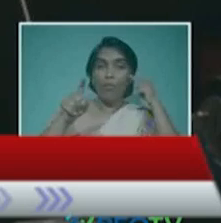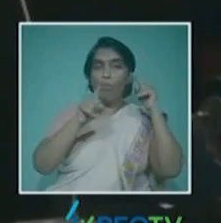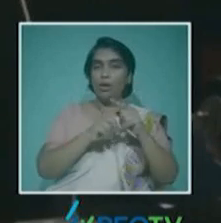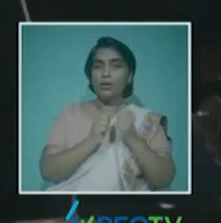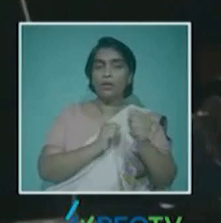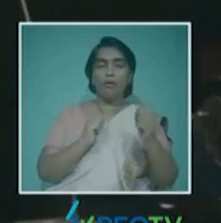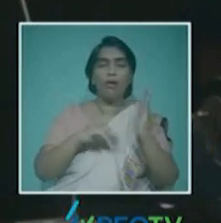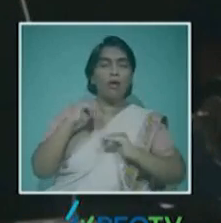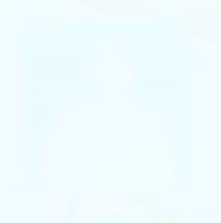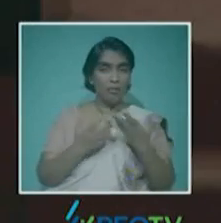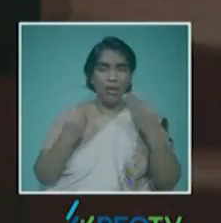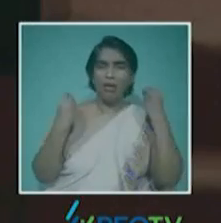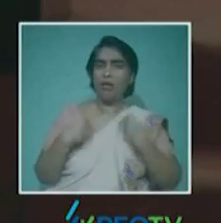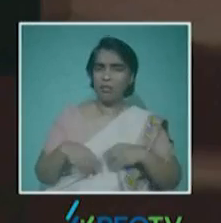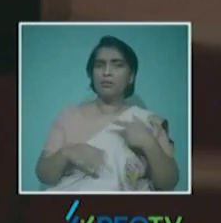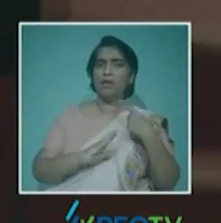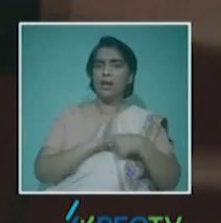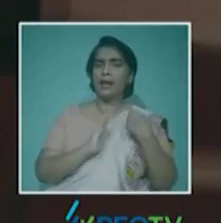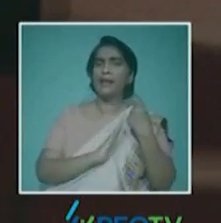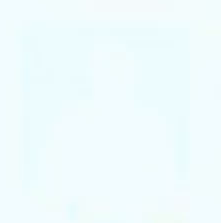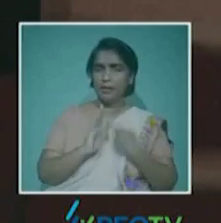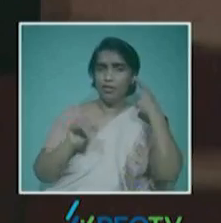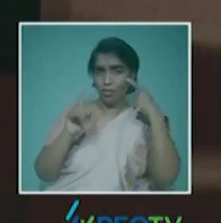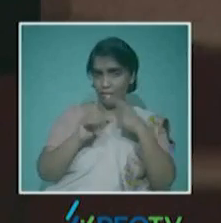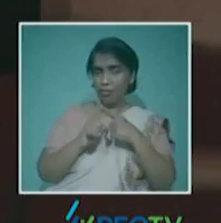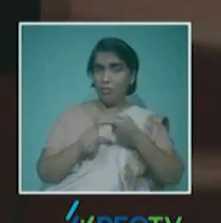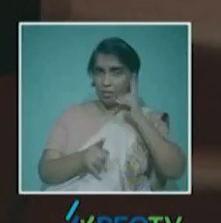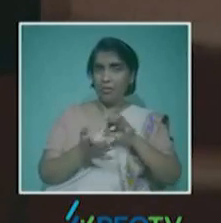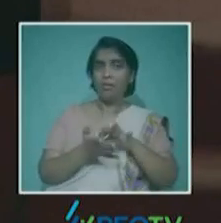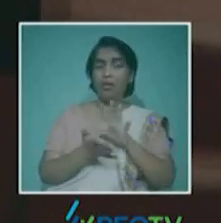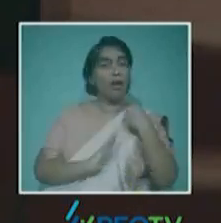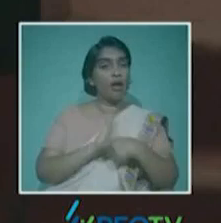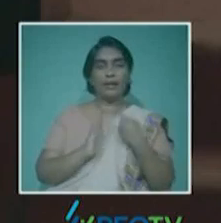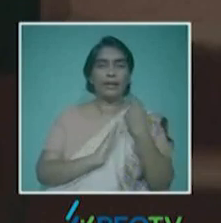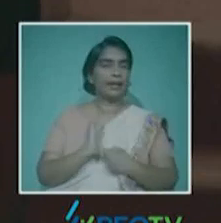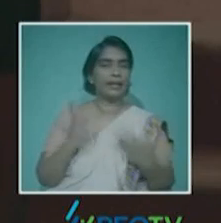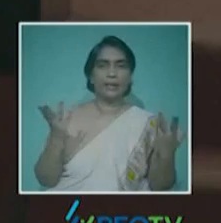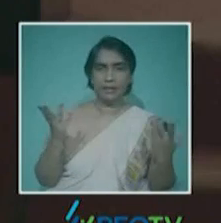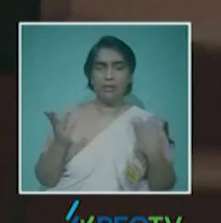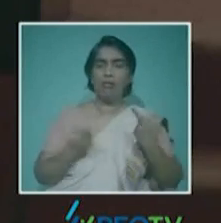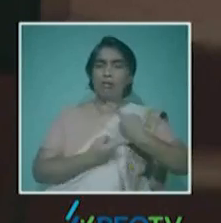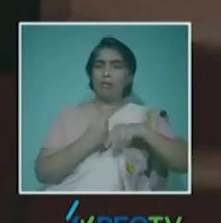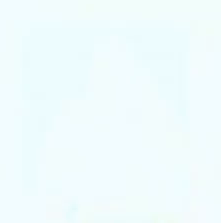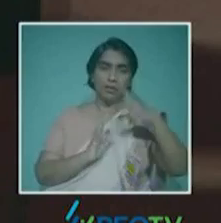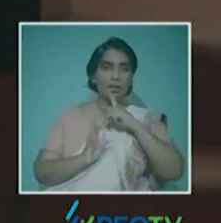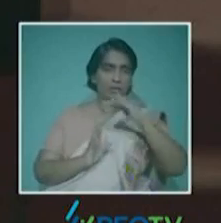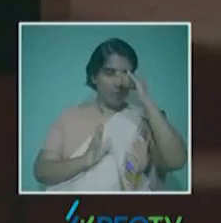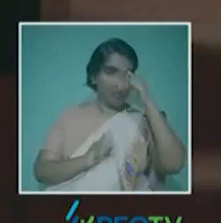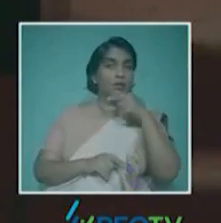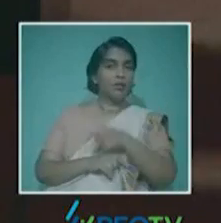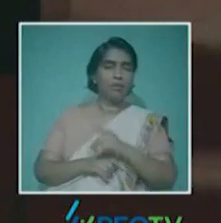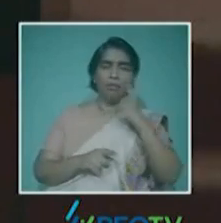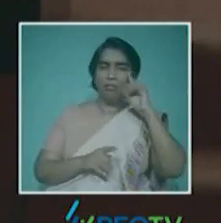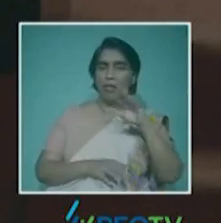යුතු ක්‍රියාමාර්ග ඔබ ගන්නවද කියලා මම අහන්න. අපේ රටේ නීතියක් තියෙනවද ඔවුන්ට විරුද්ධව තීන්දුව ගන්න? මම අපේ රටේ නීතියක් නැහැ. එවන අපි ආවස්සරයන් ගෙනියන නීතියක් හදන්න ඕනේ. මේ